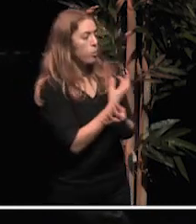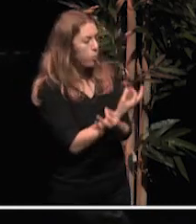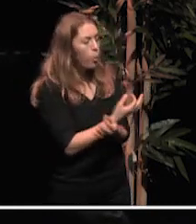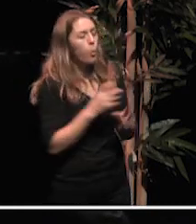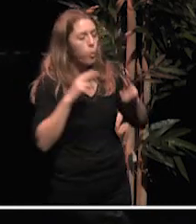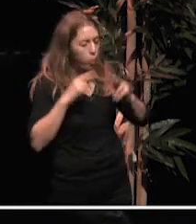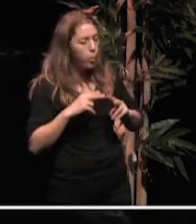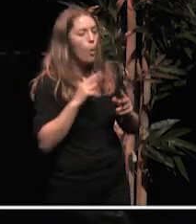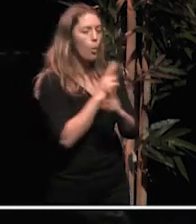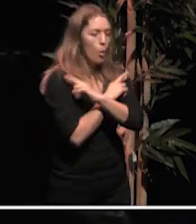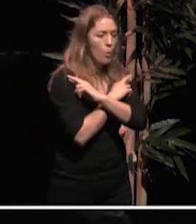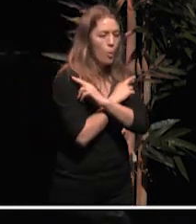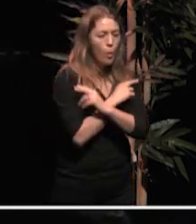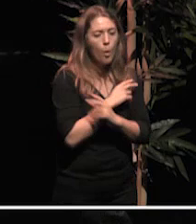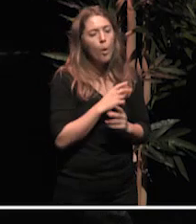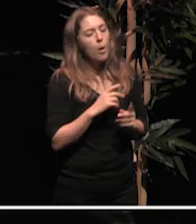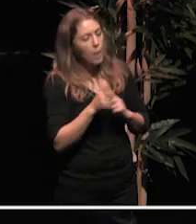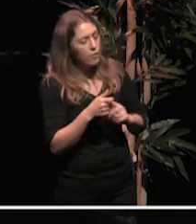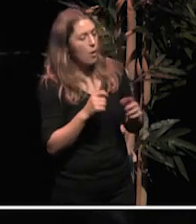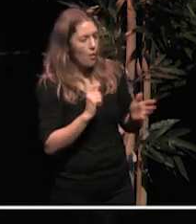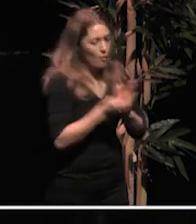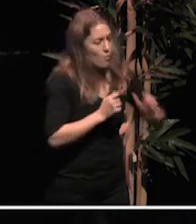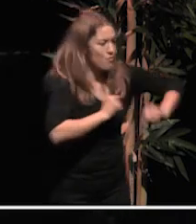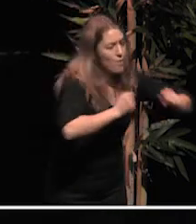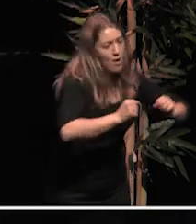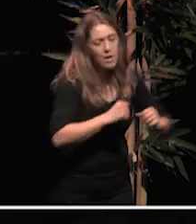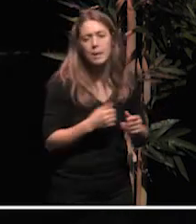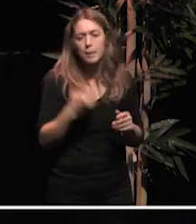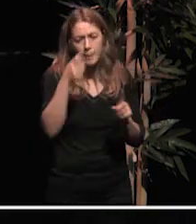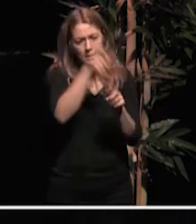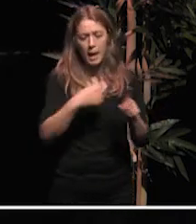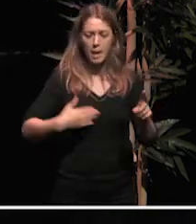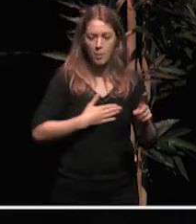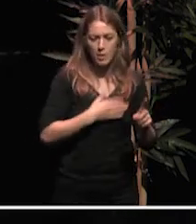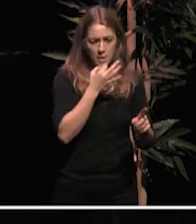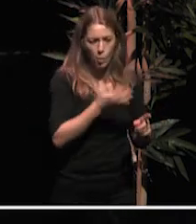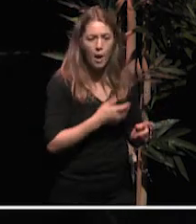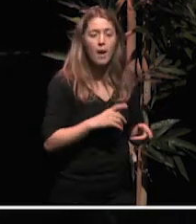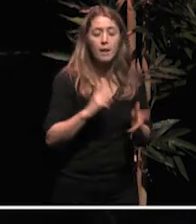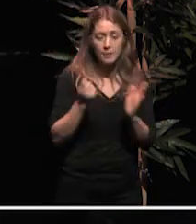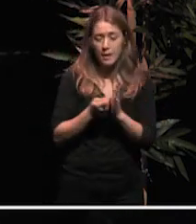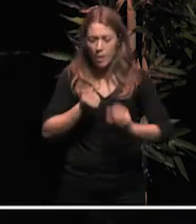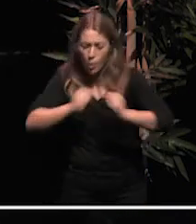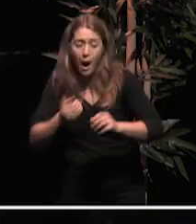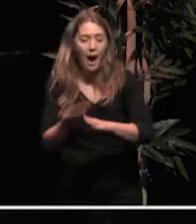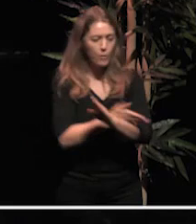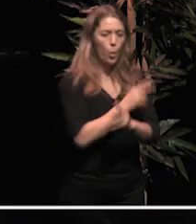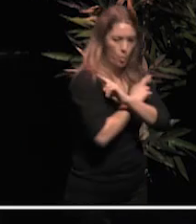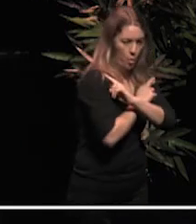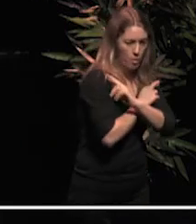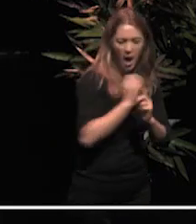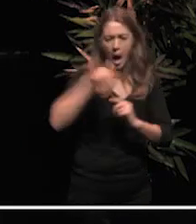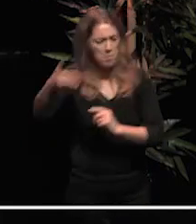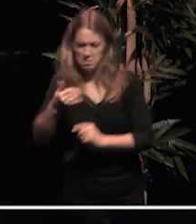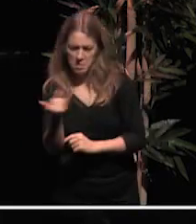je sais me reposer avant l'effort. Napoléon disait que les hommes d'action se reposent avant l'effort et pas après. Et donc, moi, j'ai appris